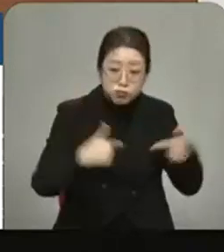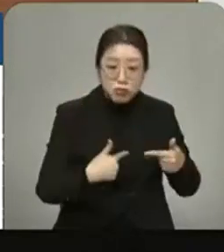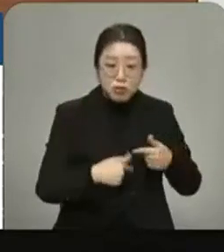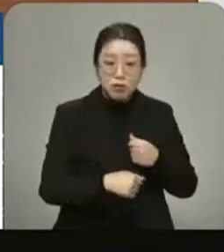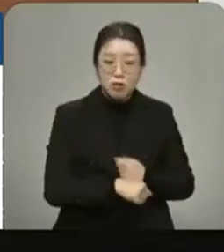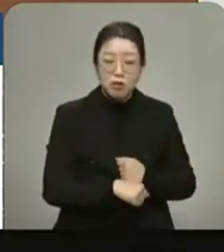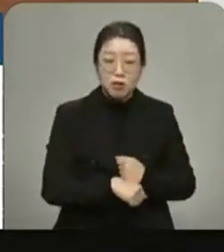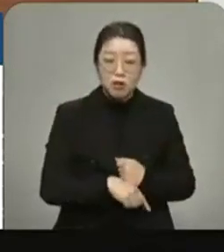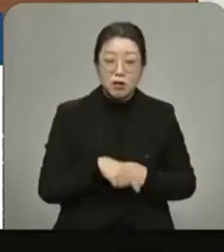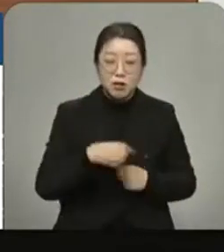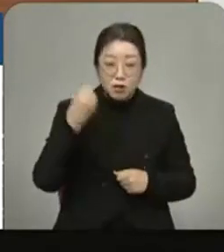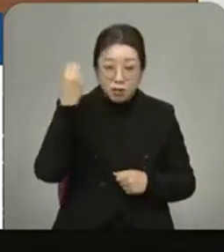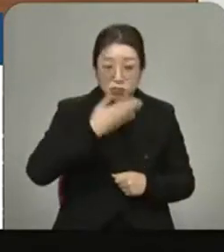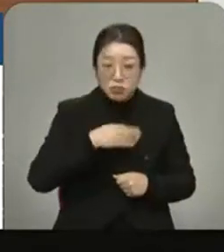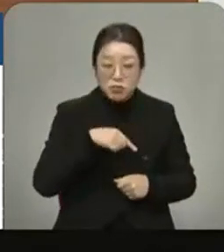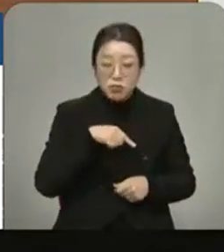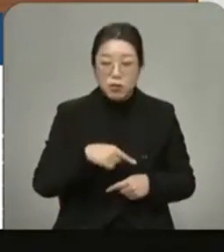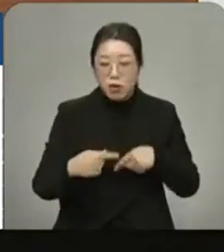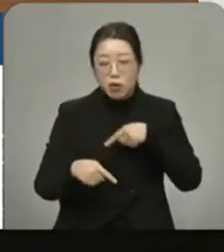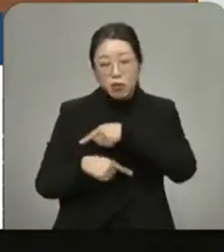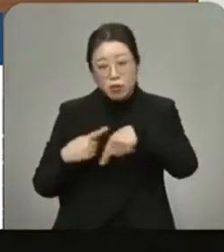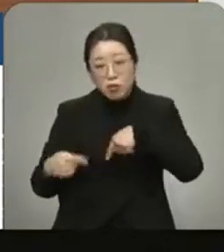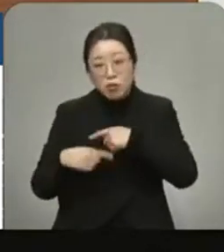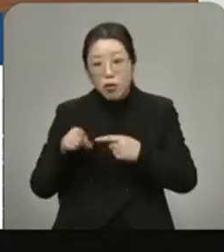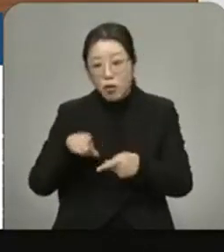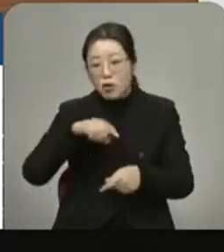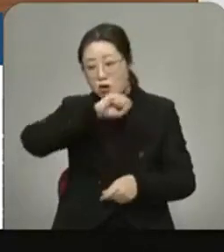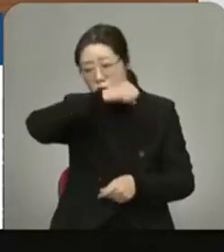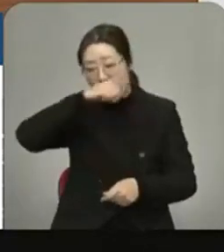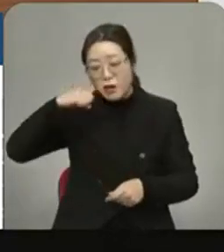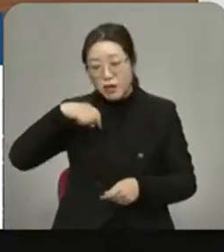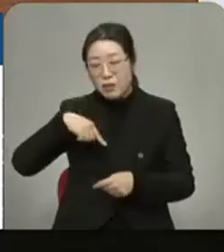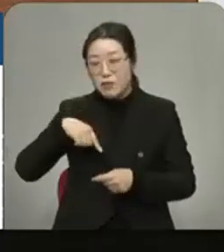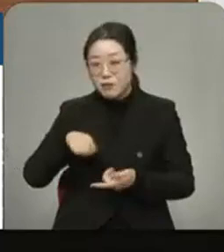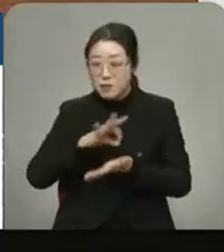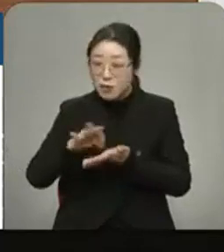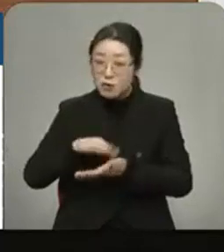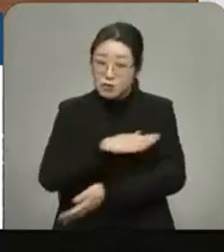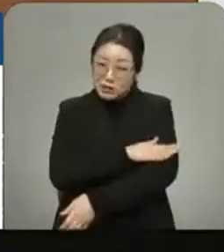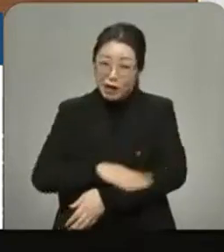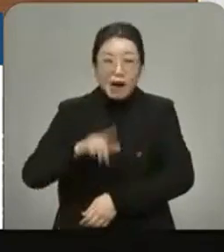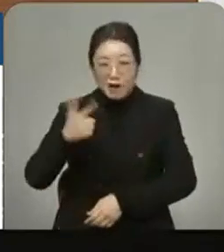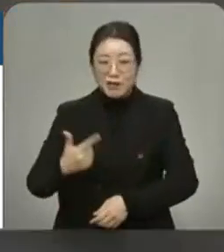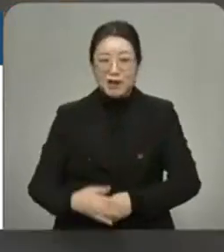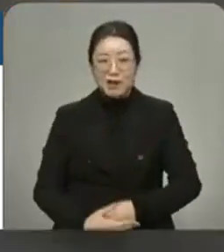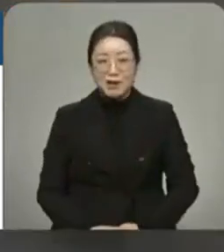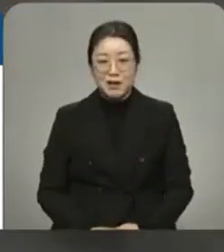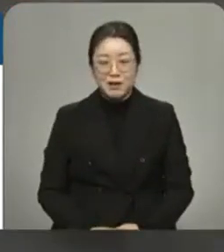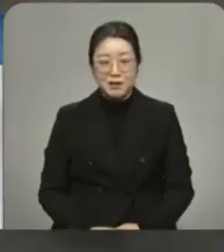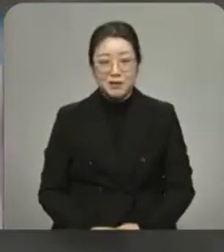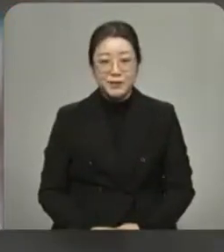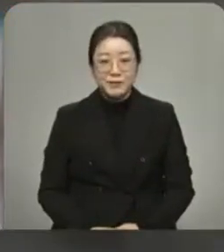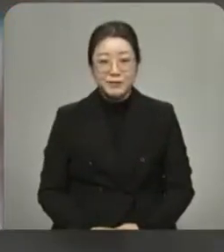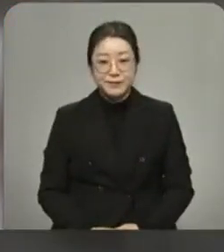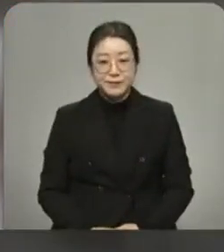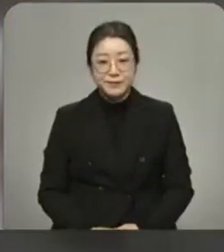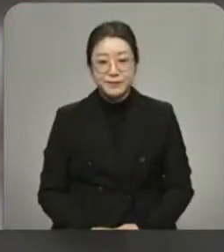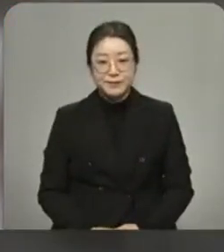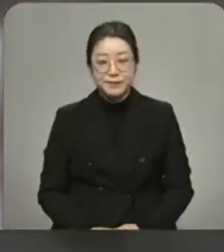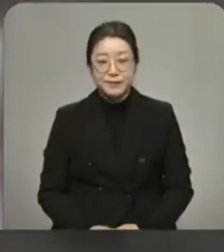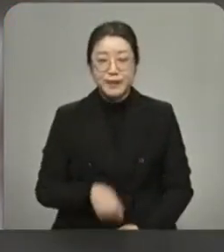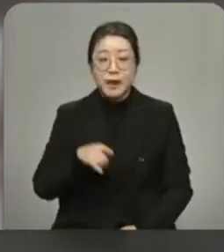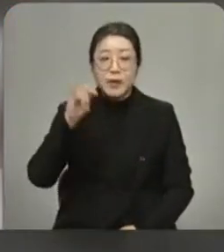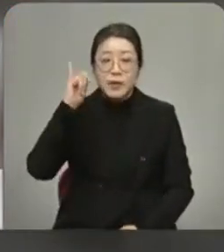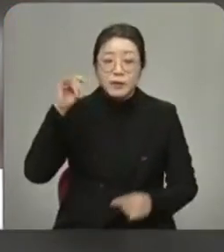줄어드는 부분이기 때문에 이거는 행정에서 바람직하게 예산을 집행한게 아니라고 보여지는 거죠 더욱이